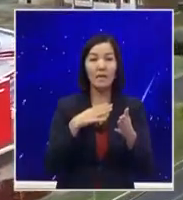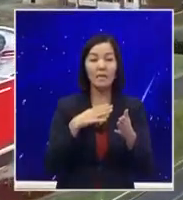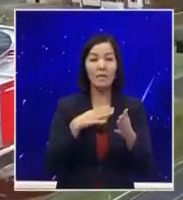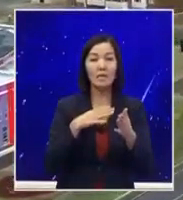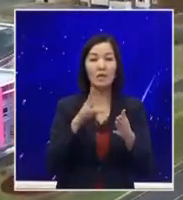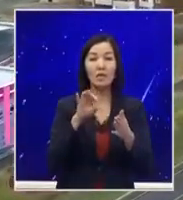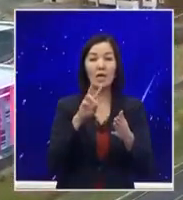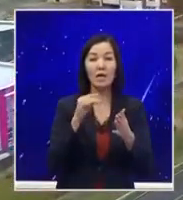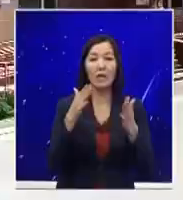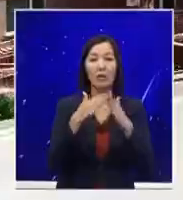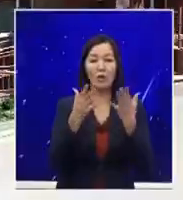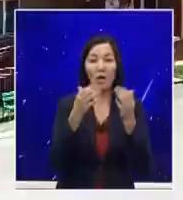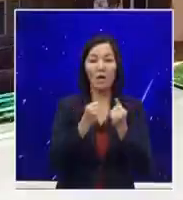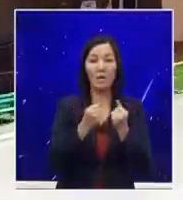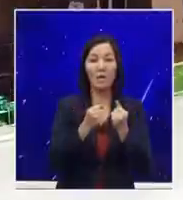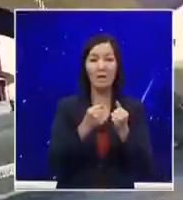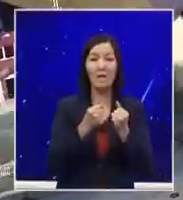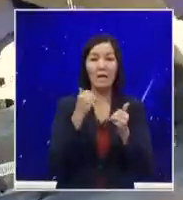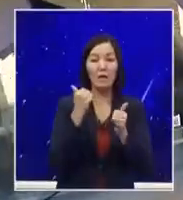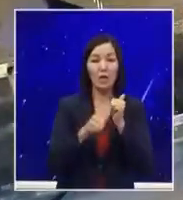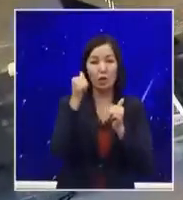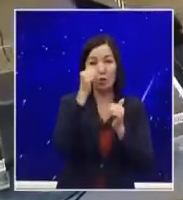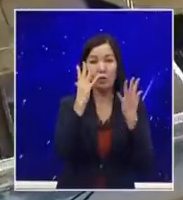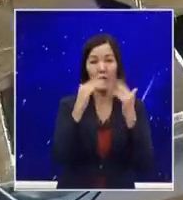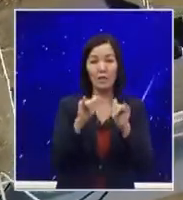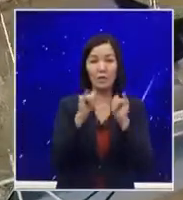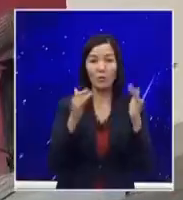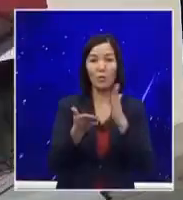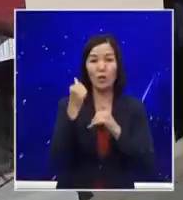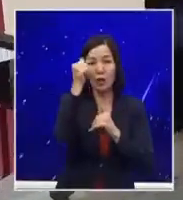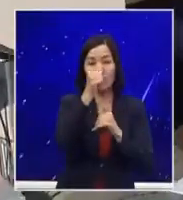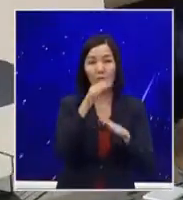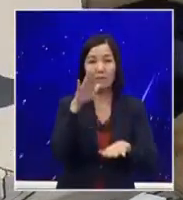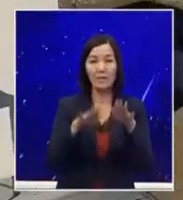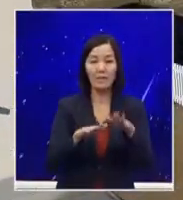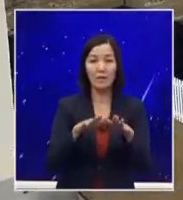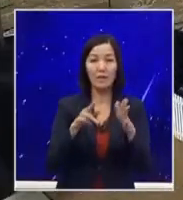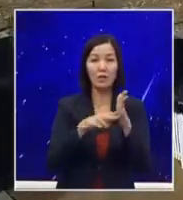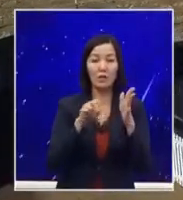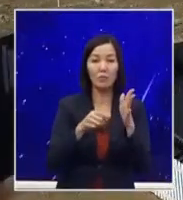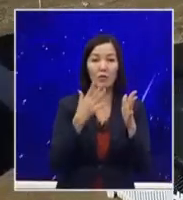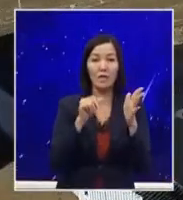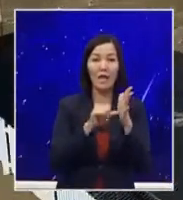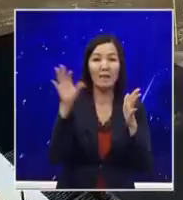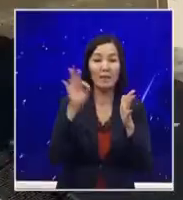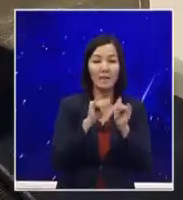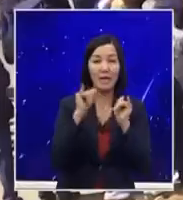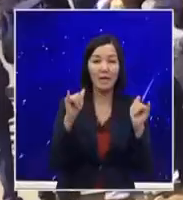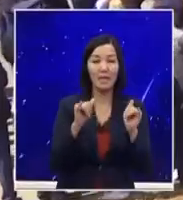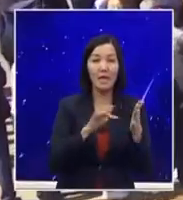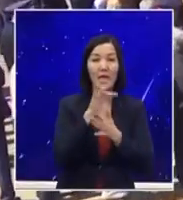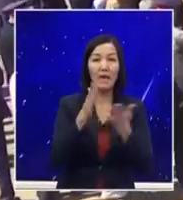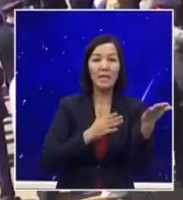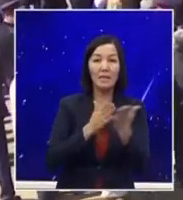Шаңырақ шаттығын сезінгендер жыл санап көбейіп келеді. Себебі өткен жылмен салыстырғанда өсім 7,6%-ға артқан.